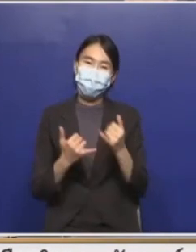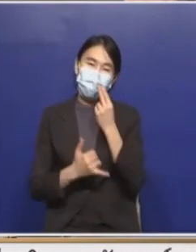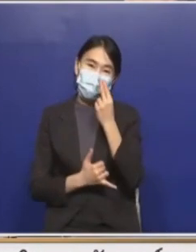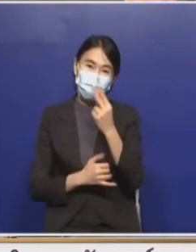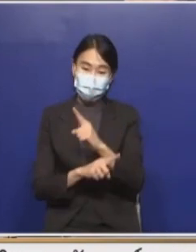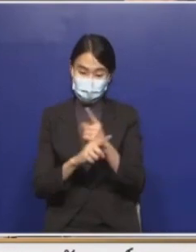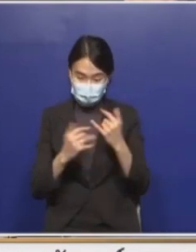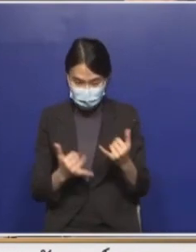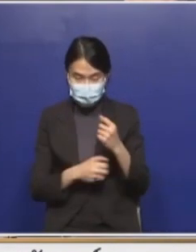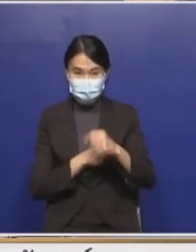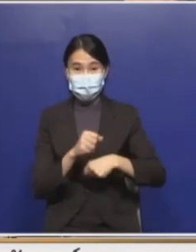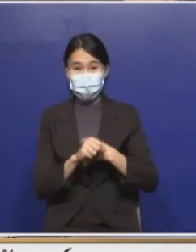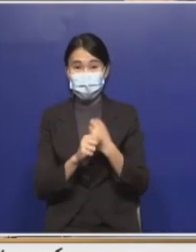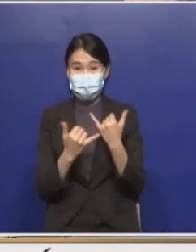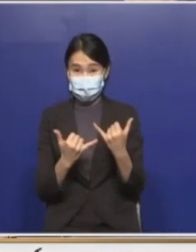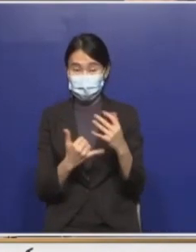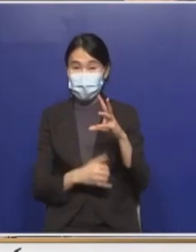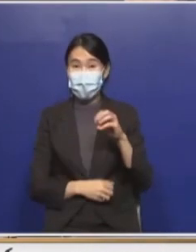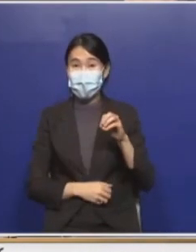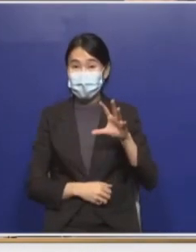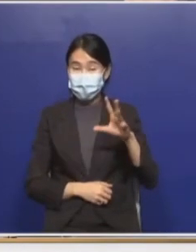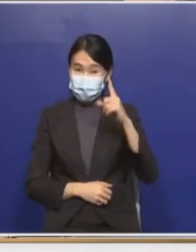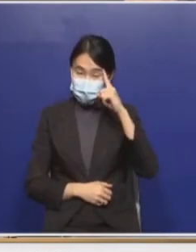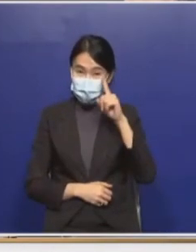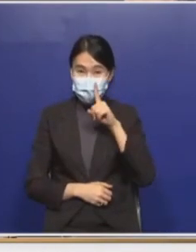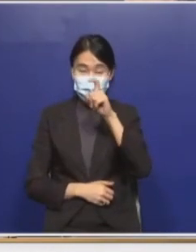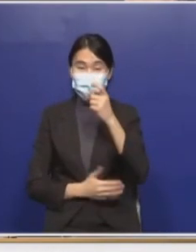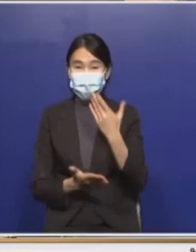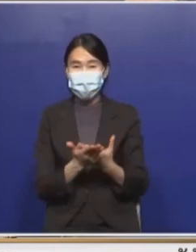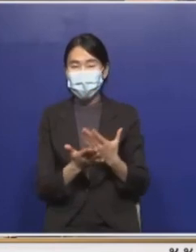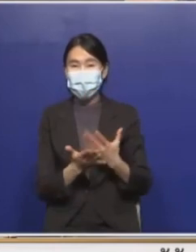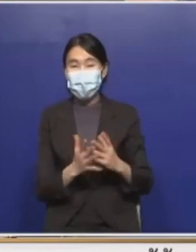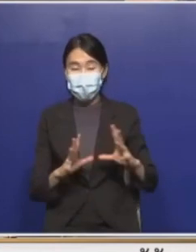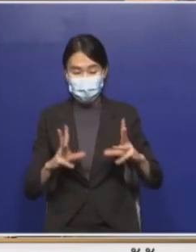นี้เงินหายไปไหน